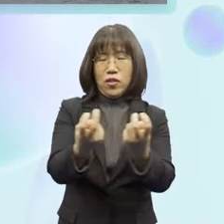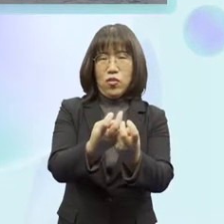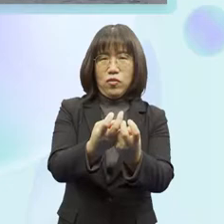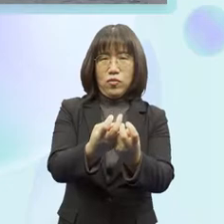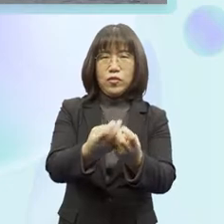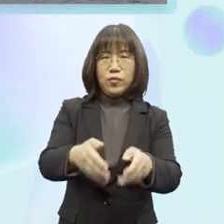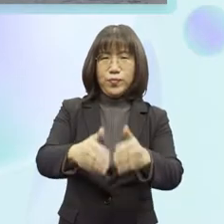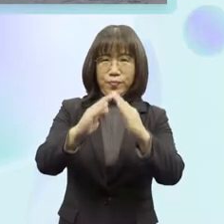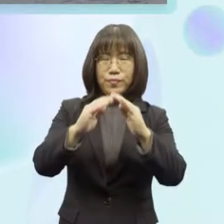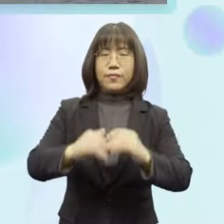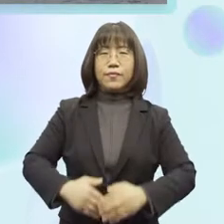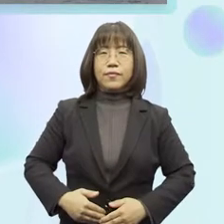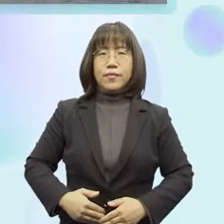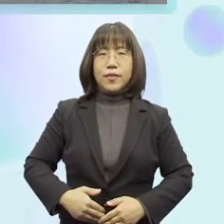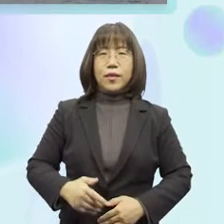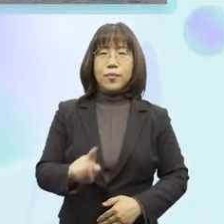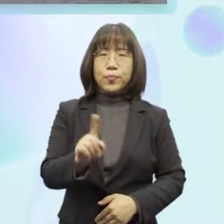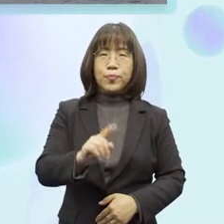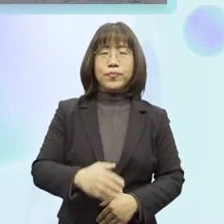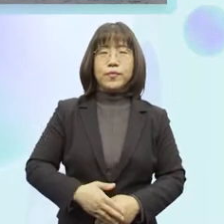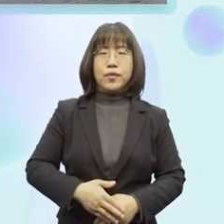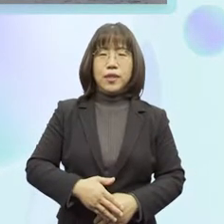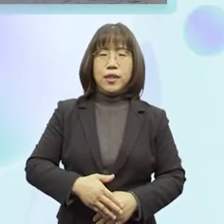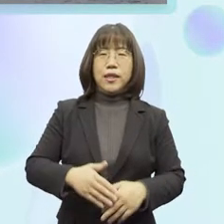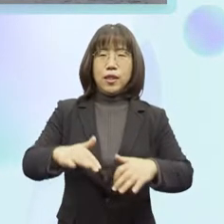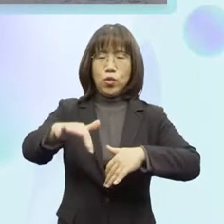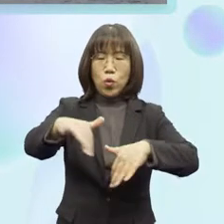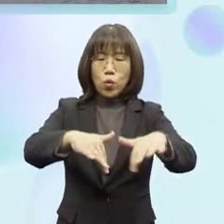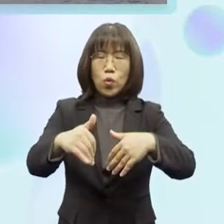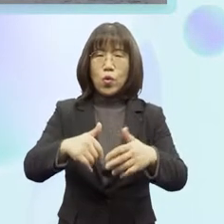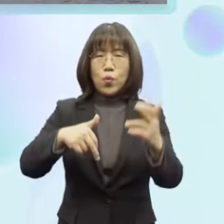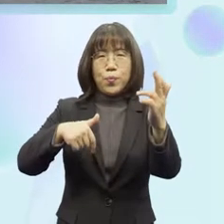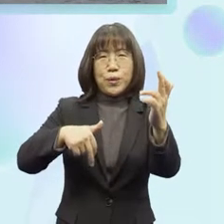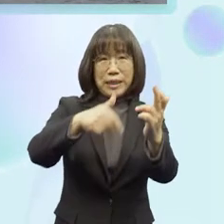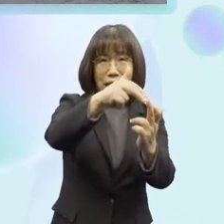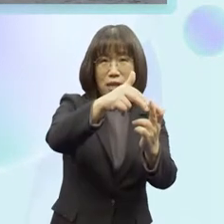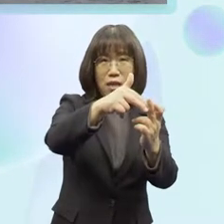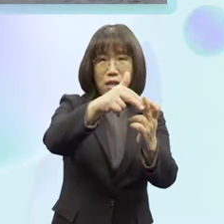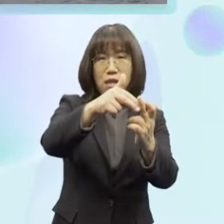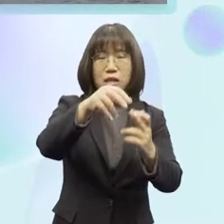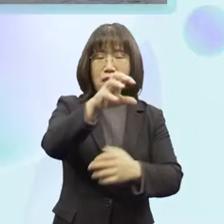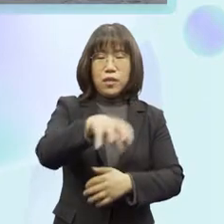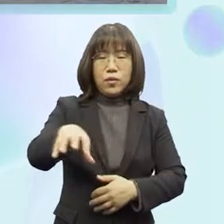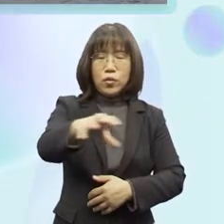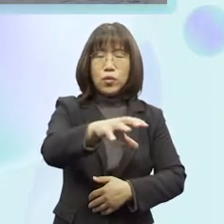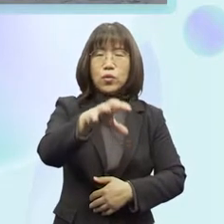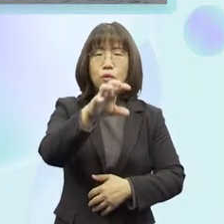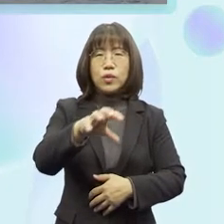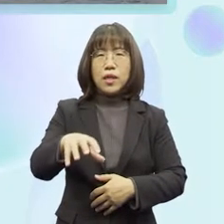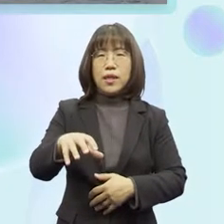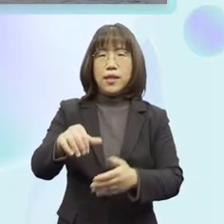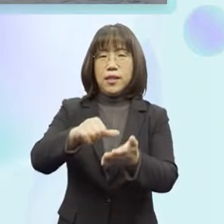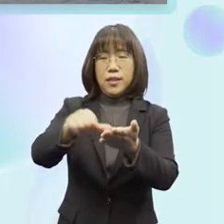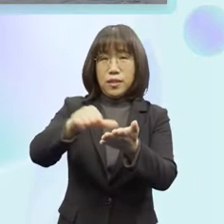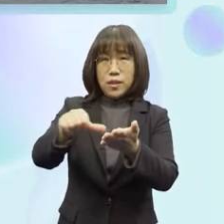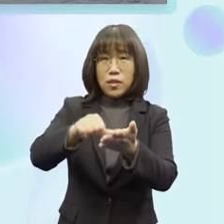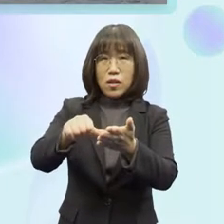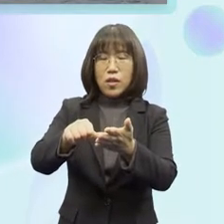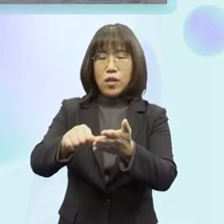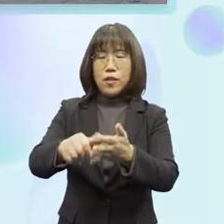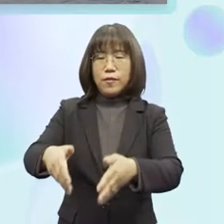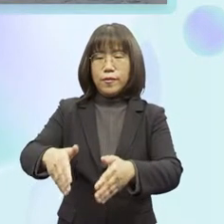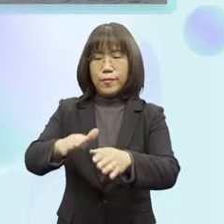모든 제설 장비를 점검하고 간선도로와 비탈길 등 취약지점 464개소에 제설함을 설치하는